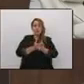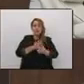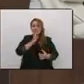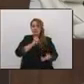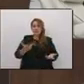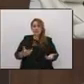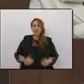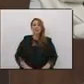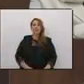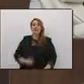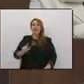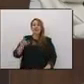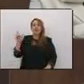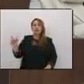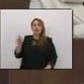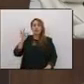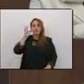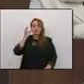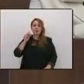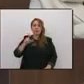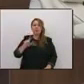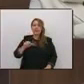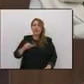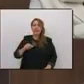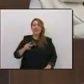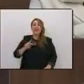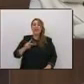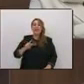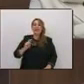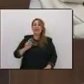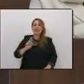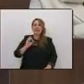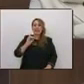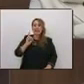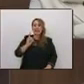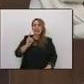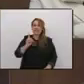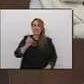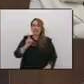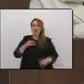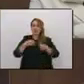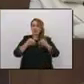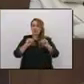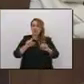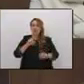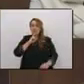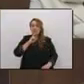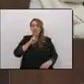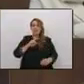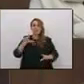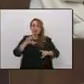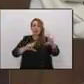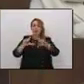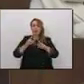حيث نجد المواطنين لديهم قرارات البيع ولا يدفعون الإيجار. هذا رايح يحرم الدولة